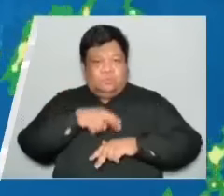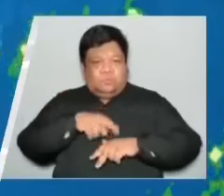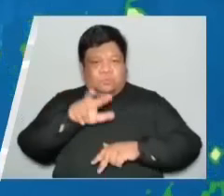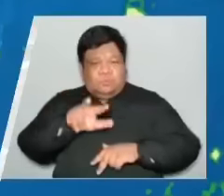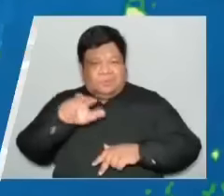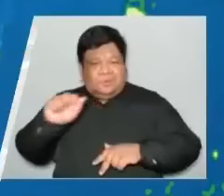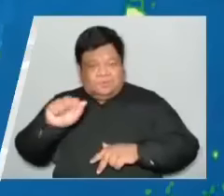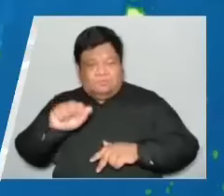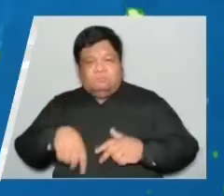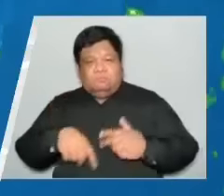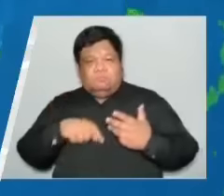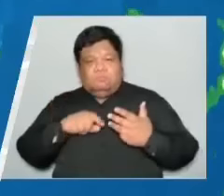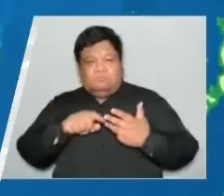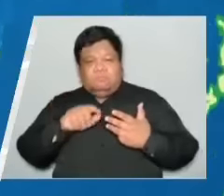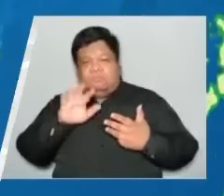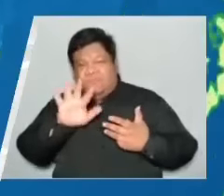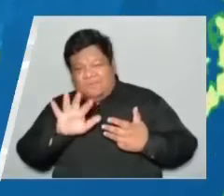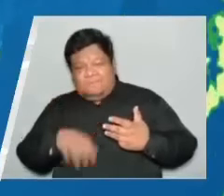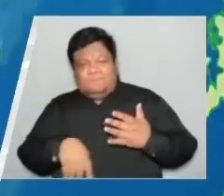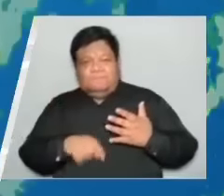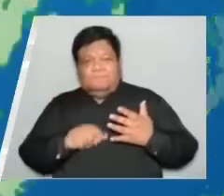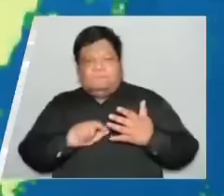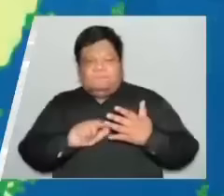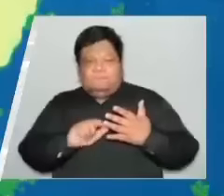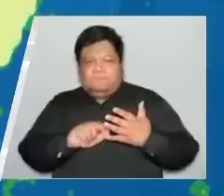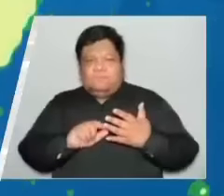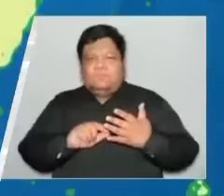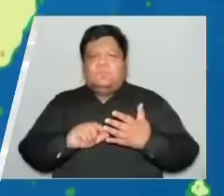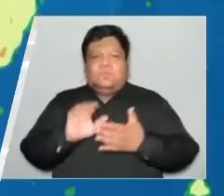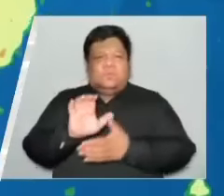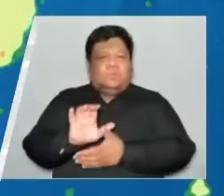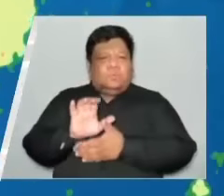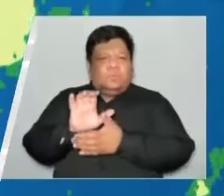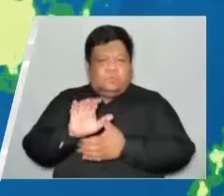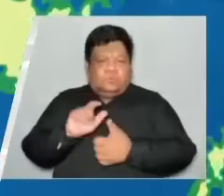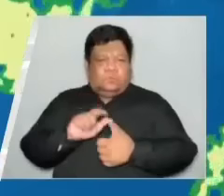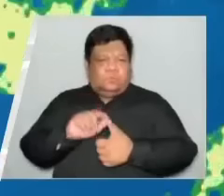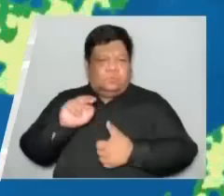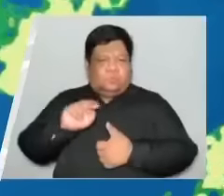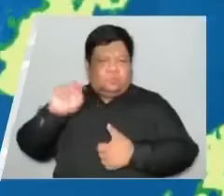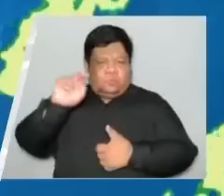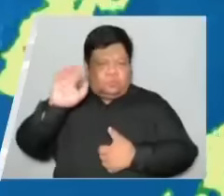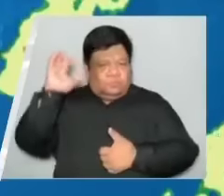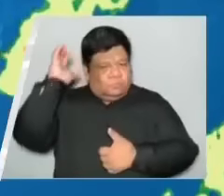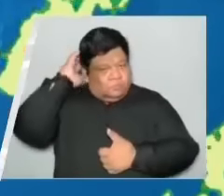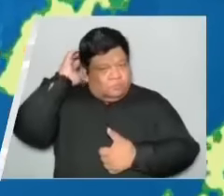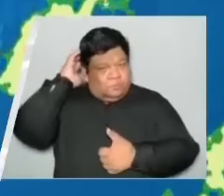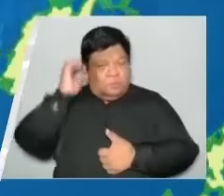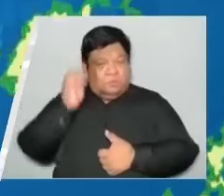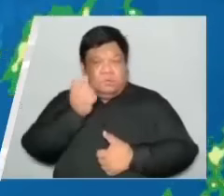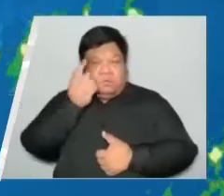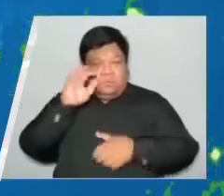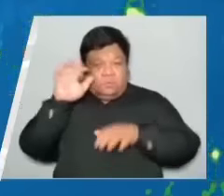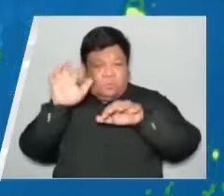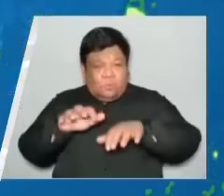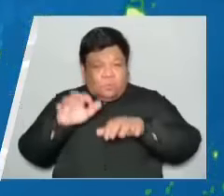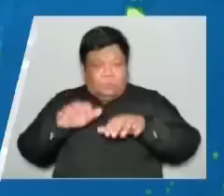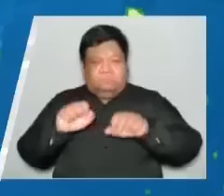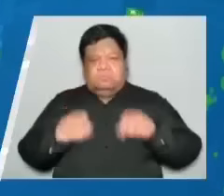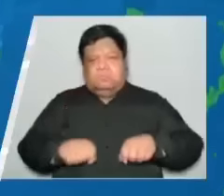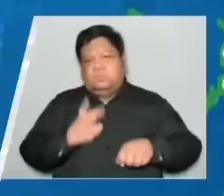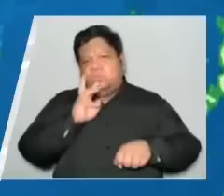at Northern Mindanao. Malalakas ang ulan sa ilang probinsya kaya maging handa sa banta ng baha o pagguho ng lupa.